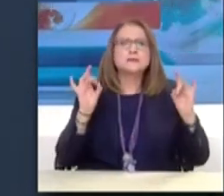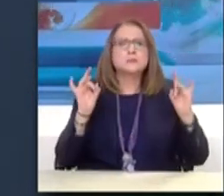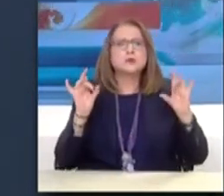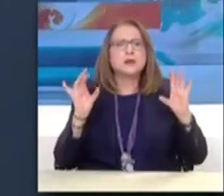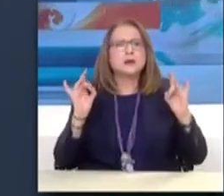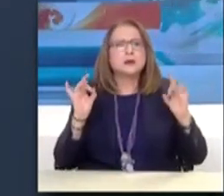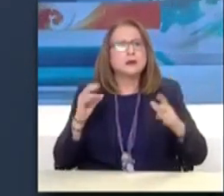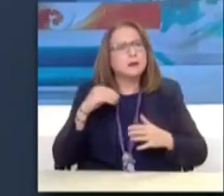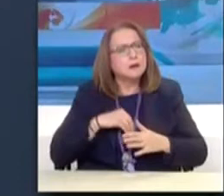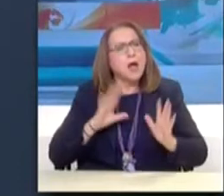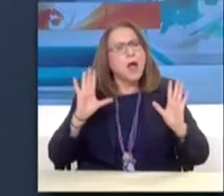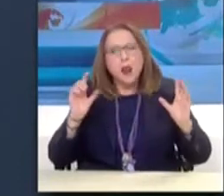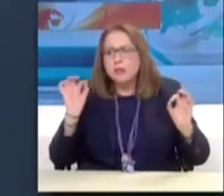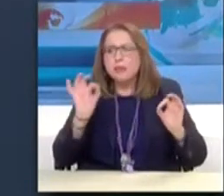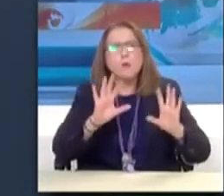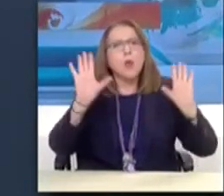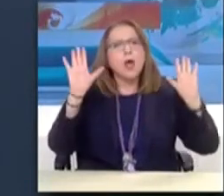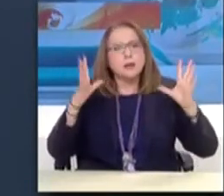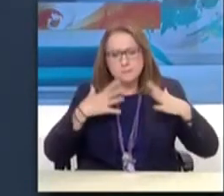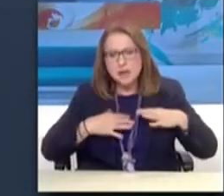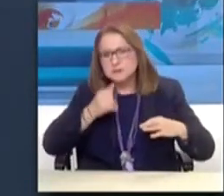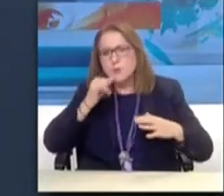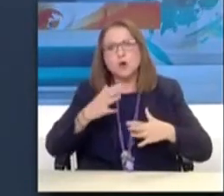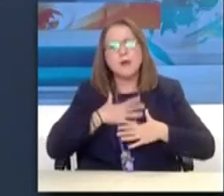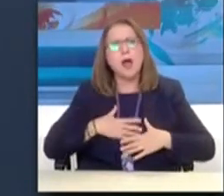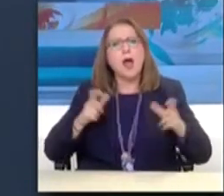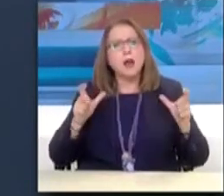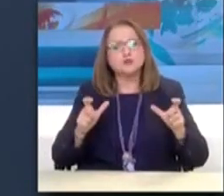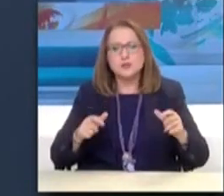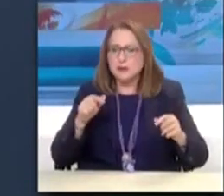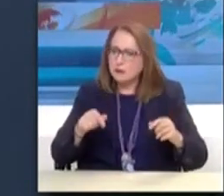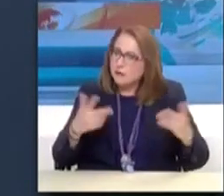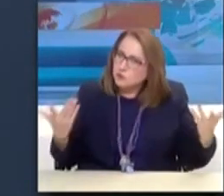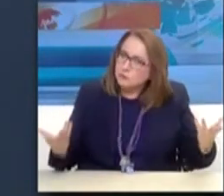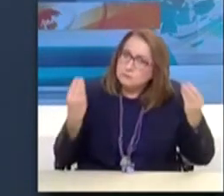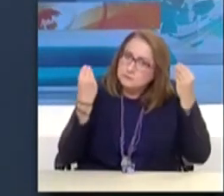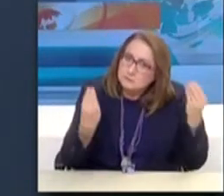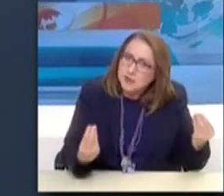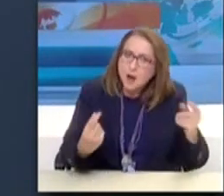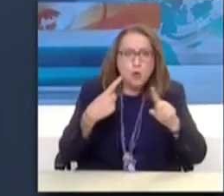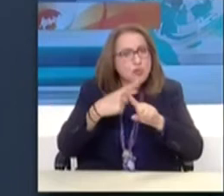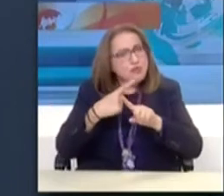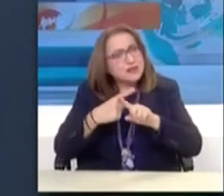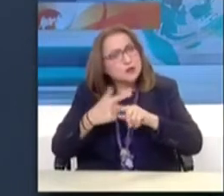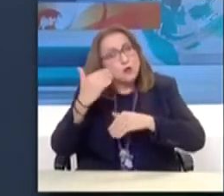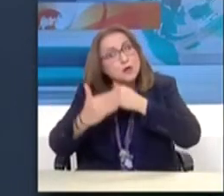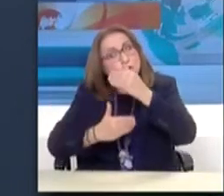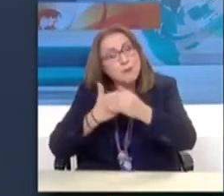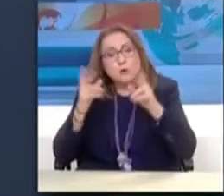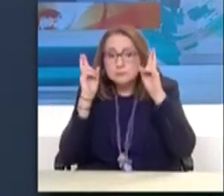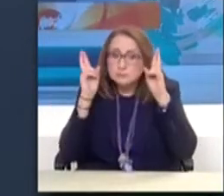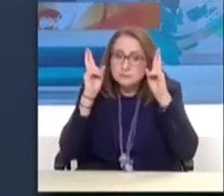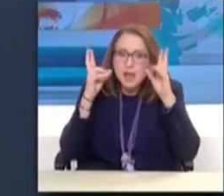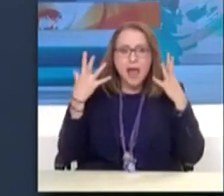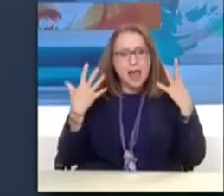δεδομένα που μας επιτρέπουν να βλέπουμε το μέλλον με κάποια αισιοδοξία και περιμένουμε να επιβεβαιωθούν και από άλλες μελέτες.